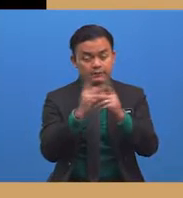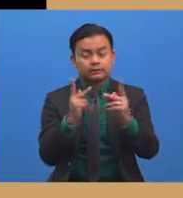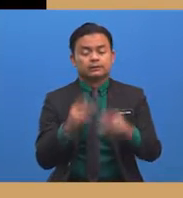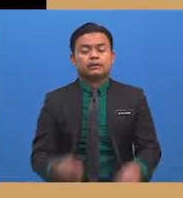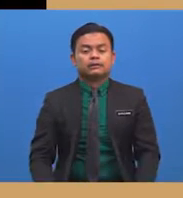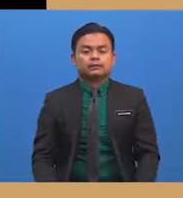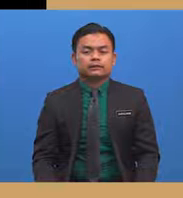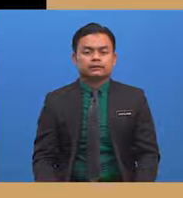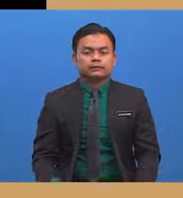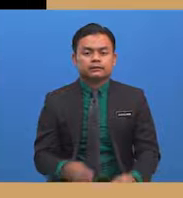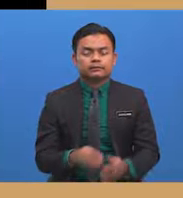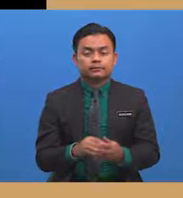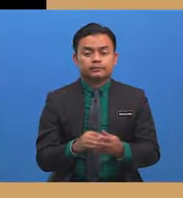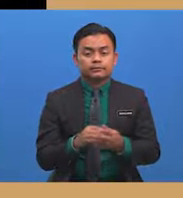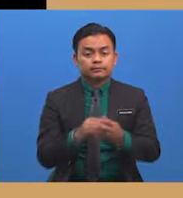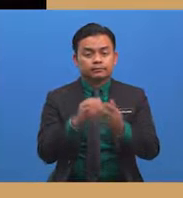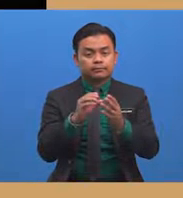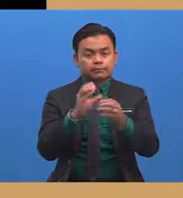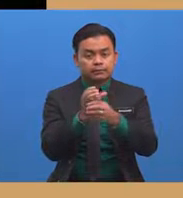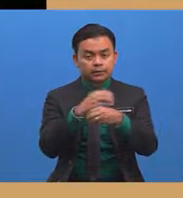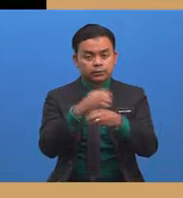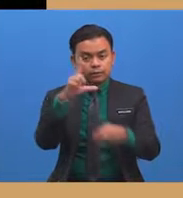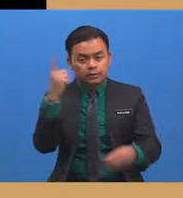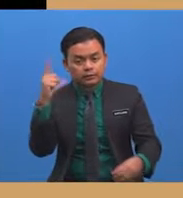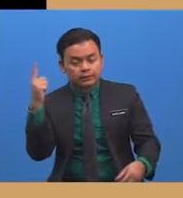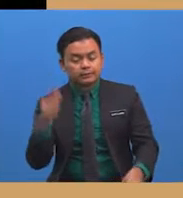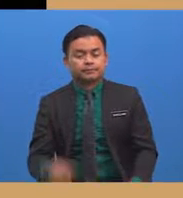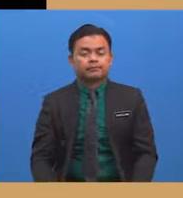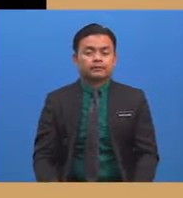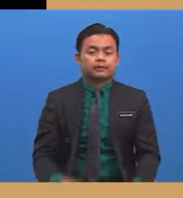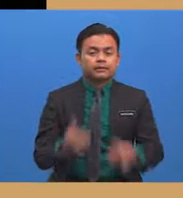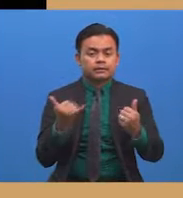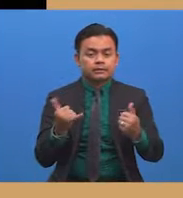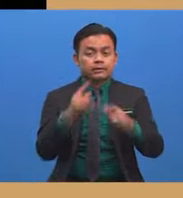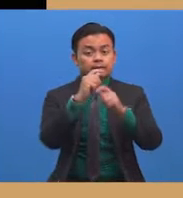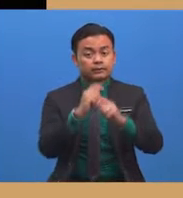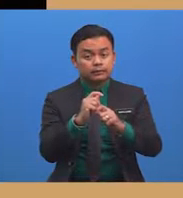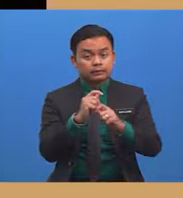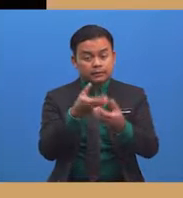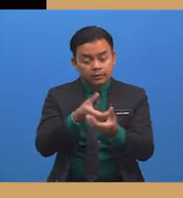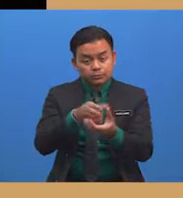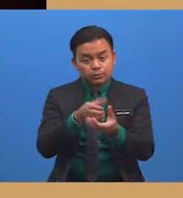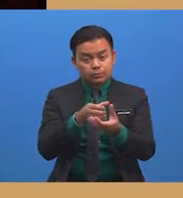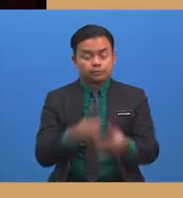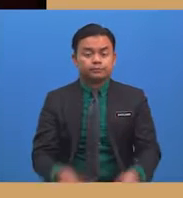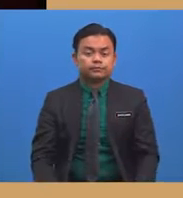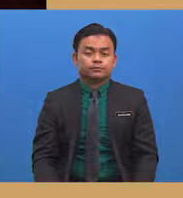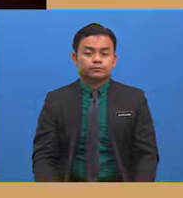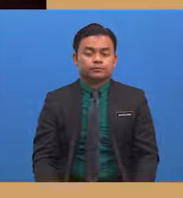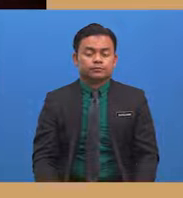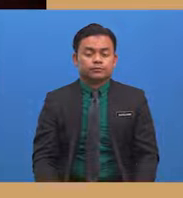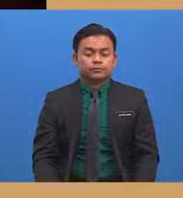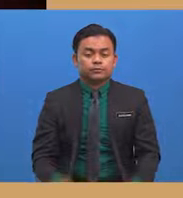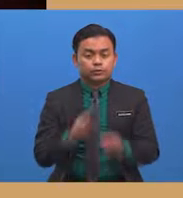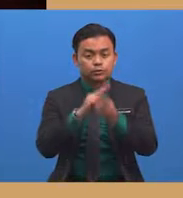seperti kotak pula. Sekarang cikgu tetapkan kedudukan lampu suluh. Cikgu hanya ubah-ubahkan orientasi